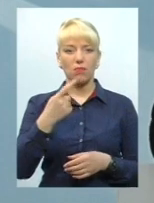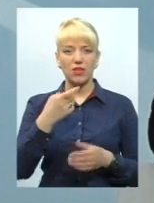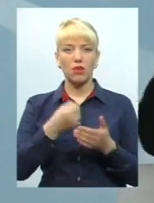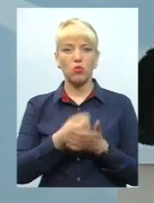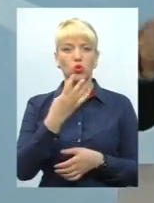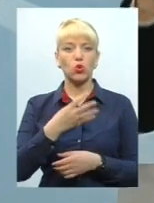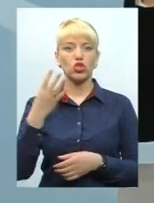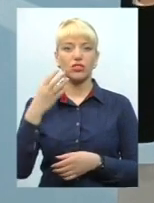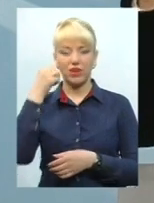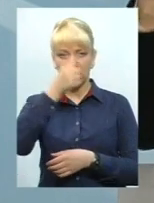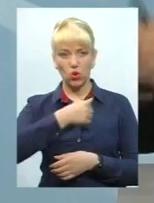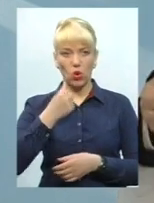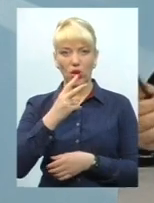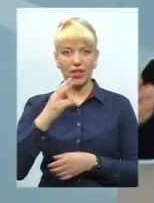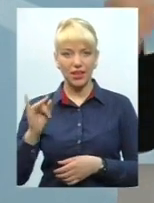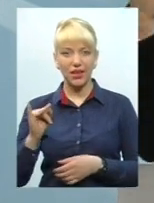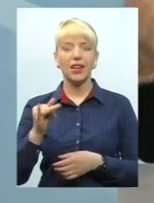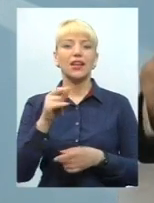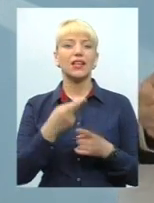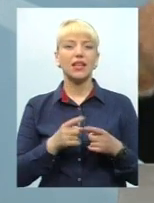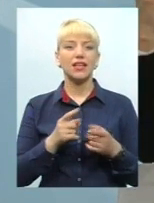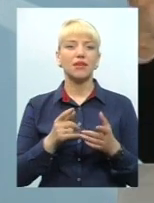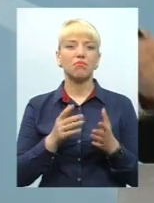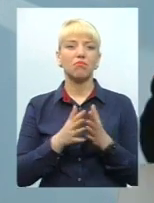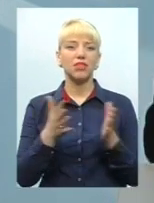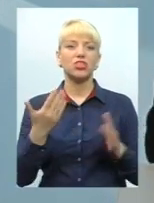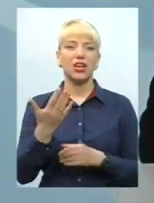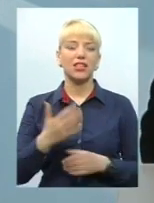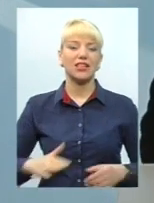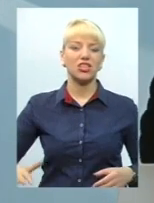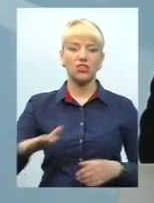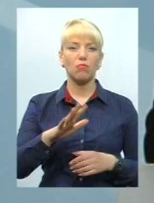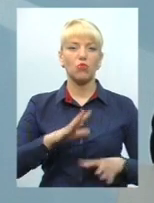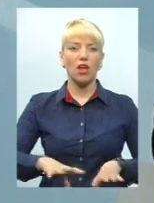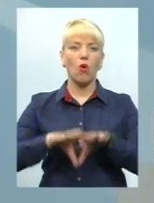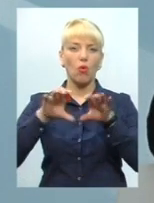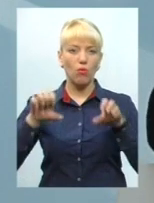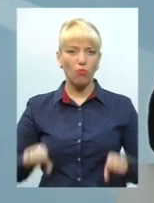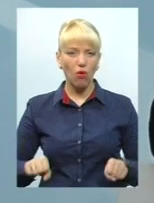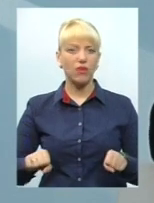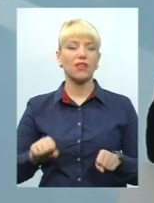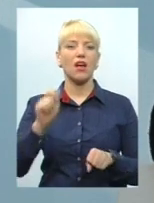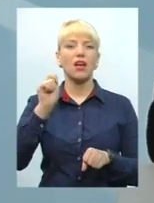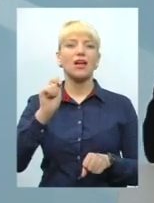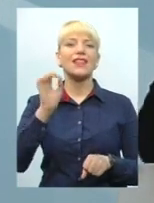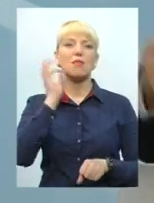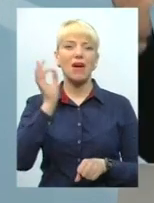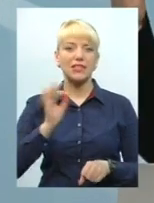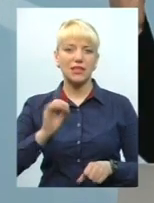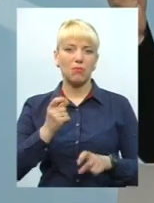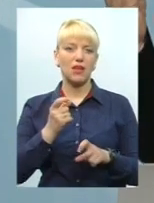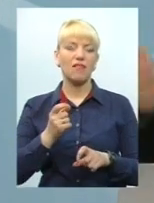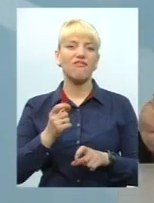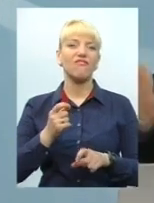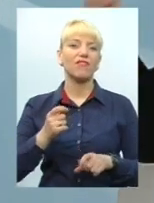44 роки, і переважна її частина її території була окупована німецькими військами. Українці